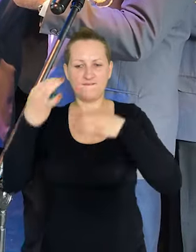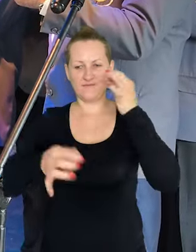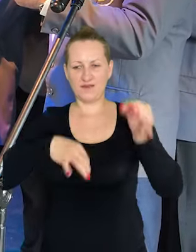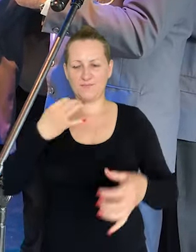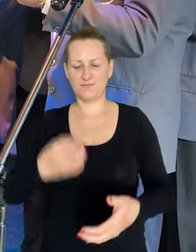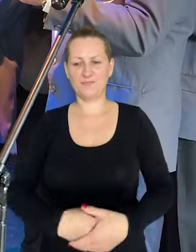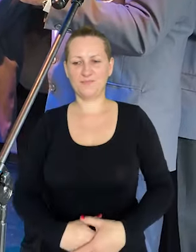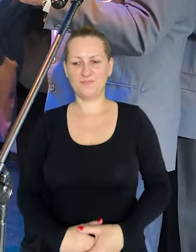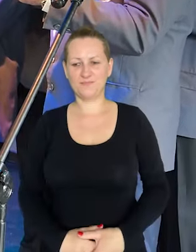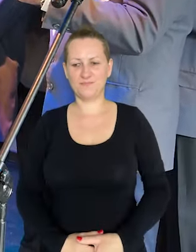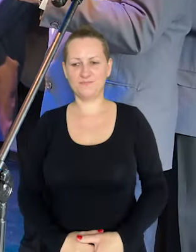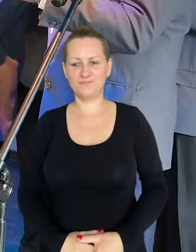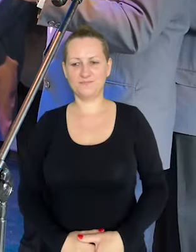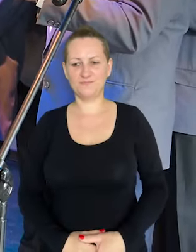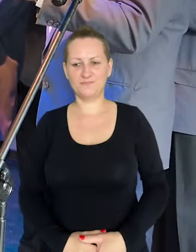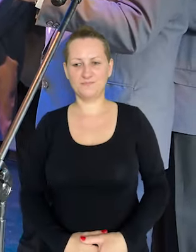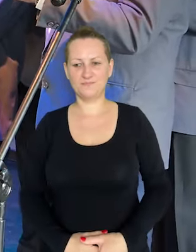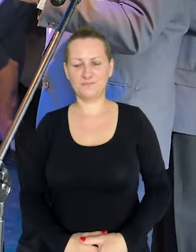Sankta.